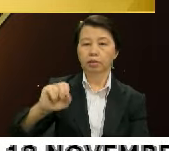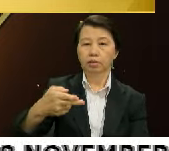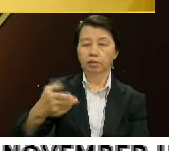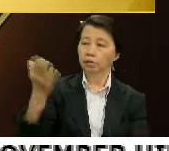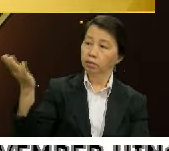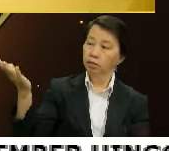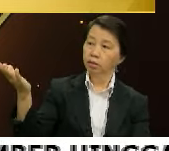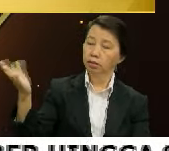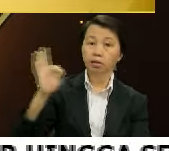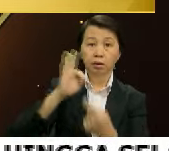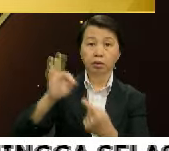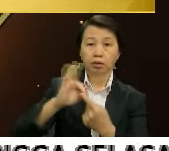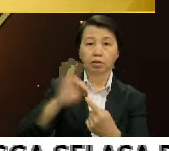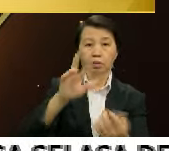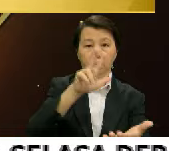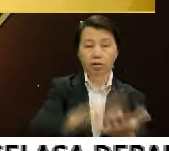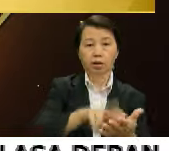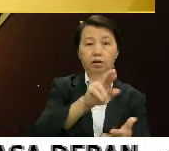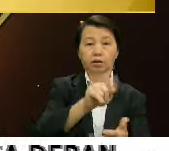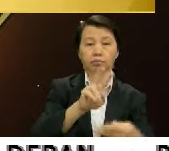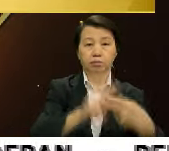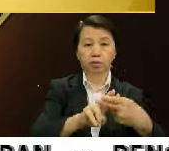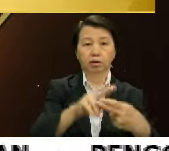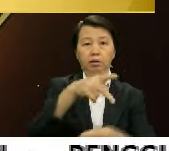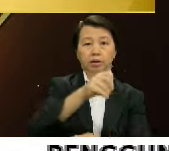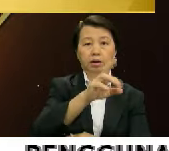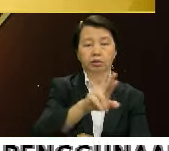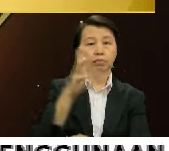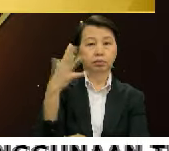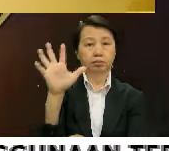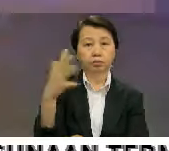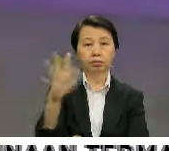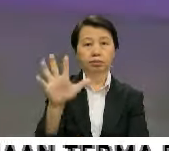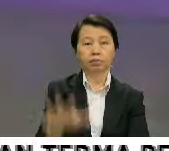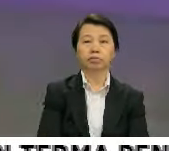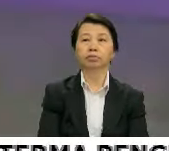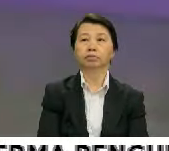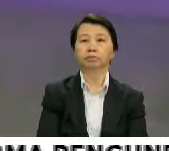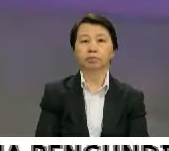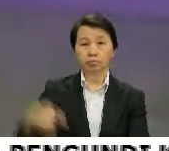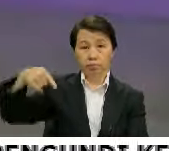Syarmilah di sana yang sahih di RTM #MyPRU15. Di Bugaya, saya kini